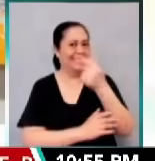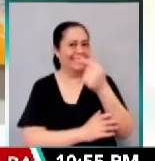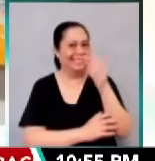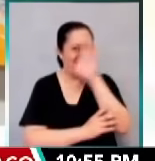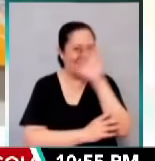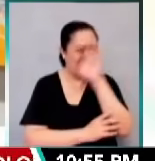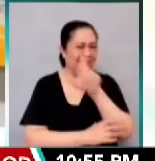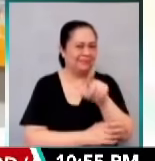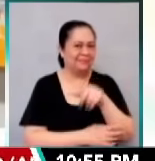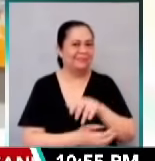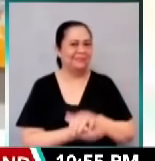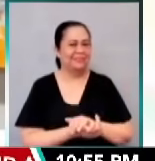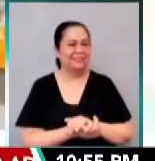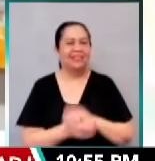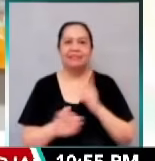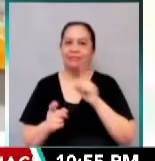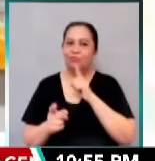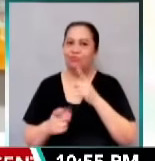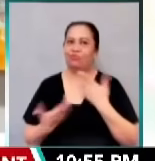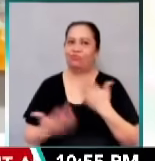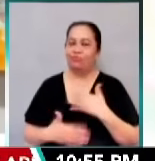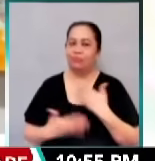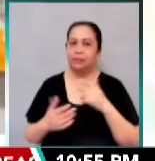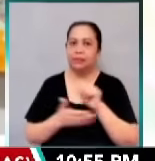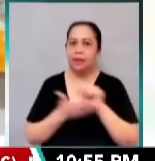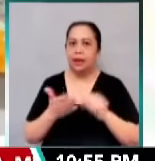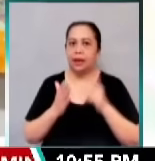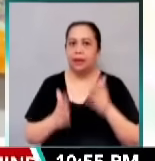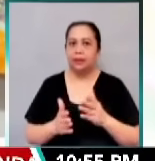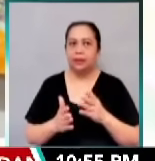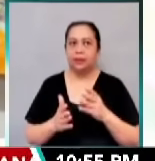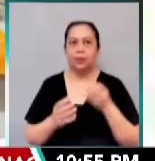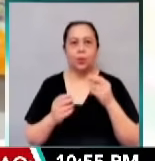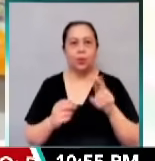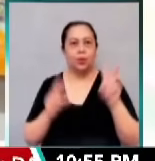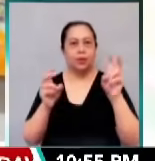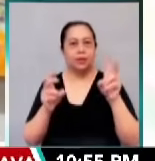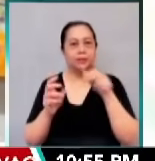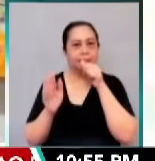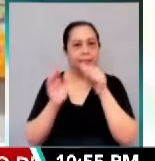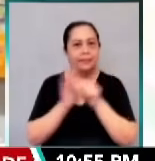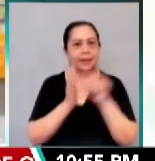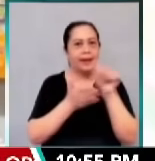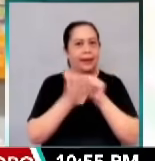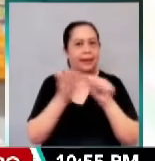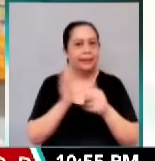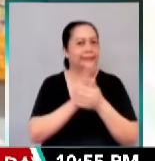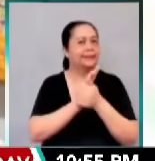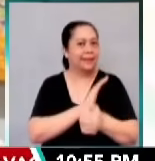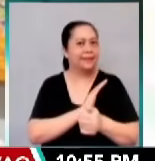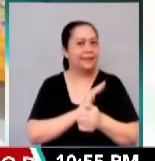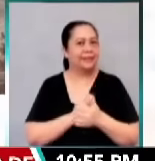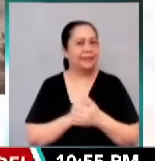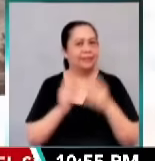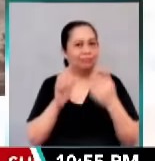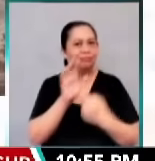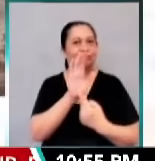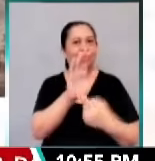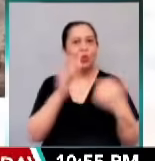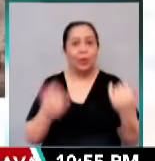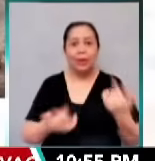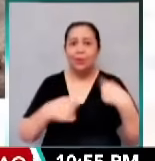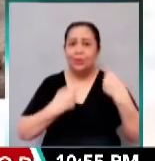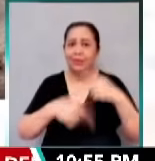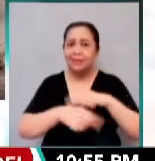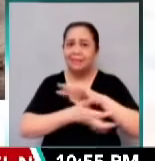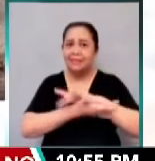Ang nakakatuwa diyan yung mga artist na o yung mga may tinatagong artistic talent lumalabas ngayong pandemya. Ang dami nating